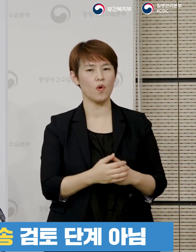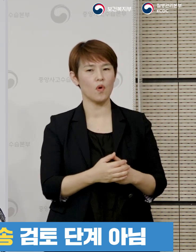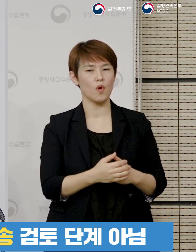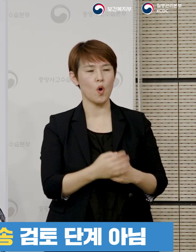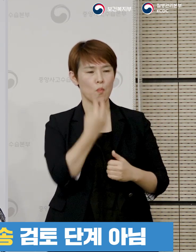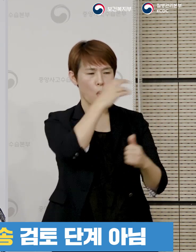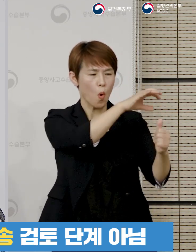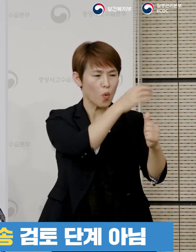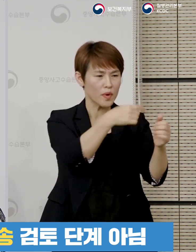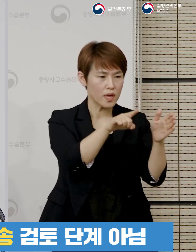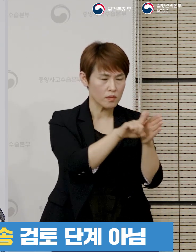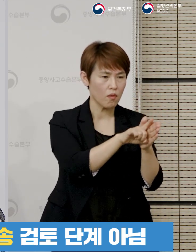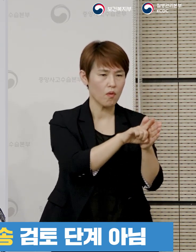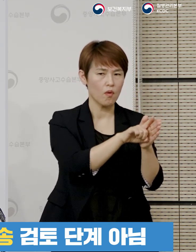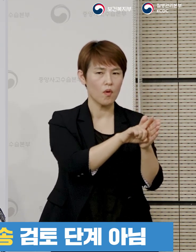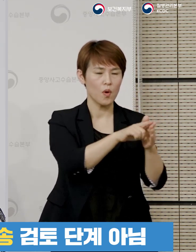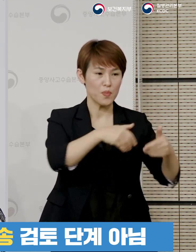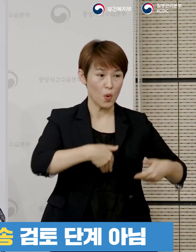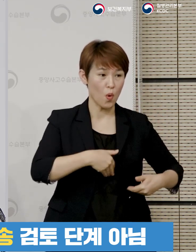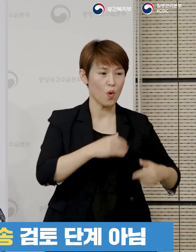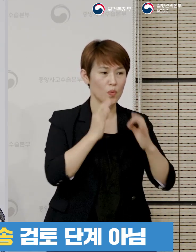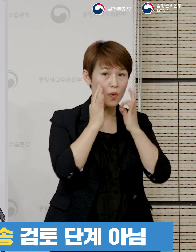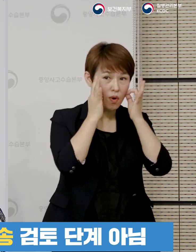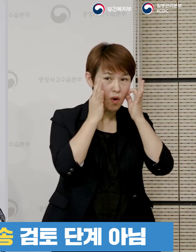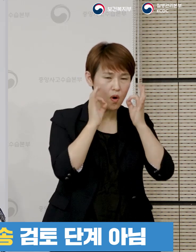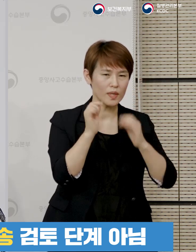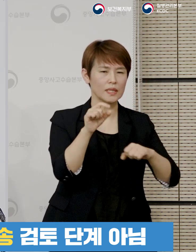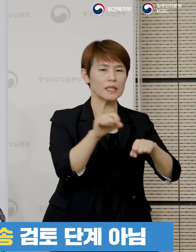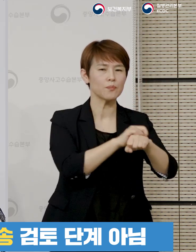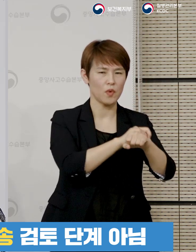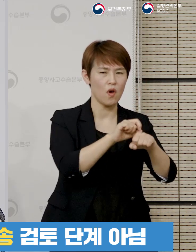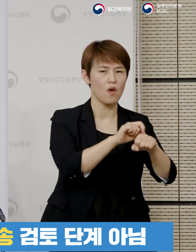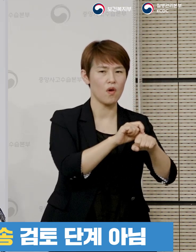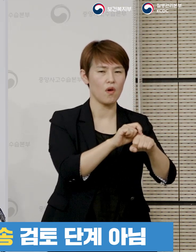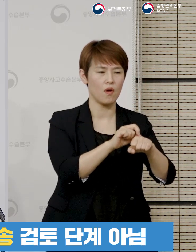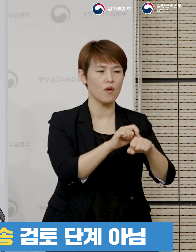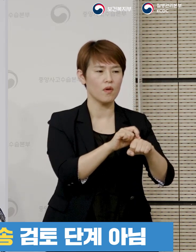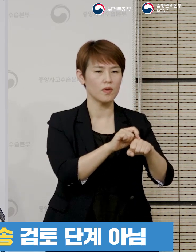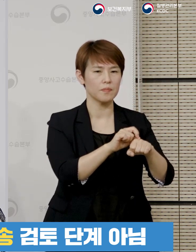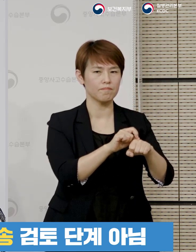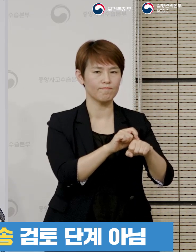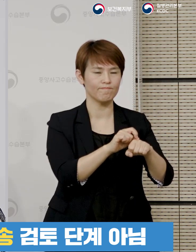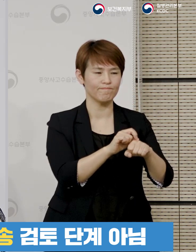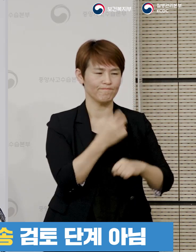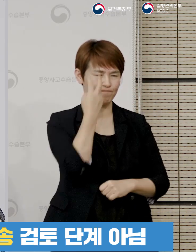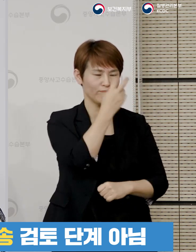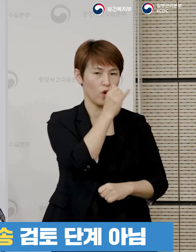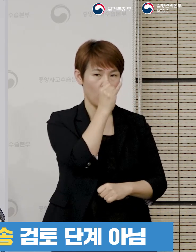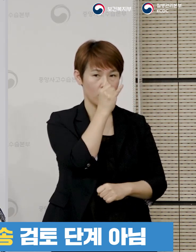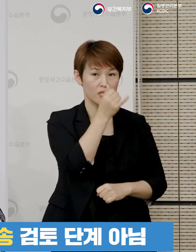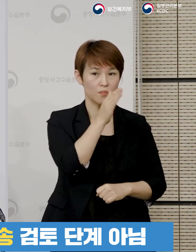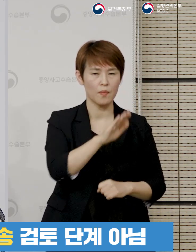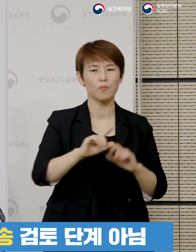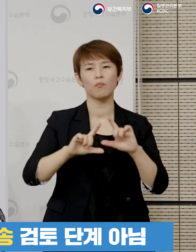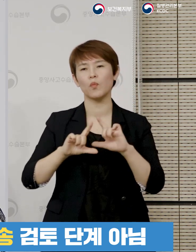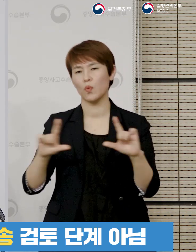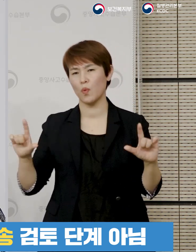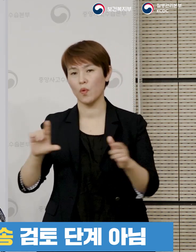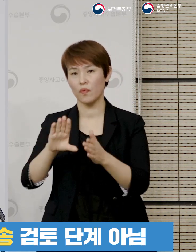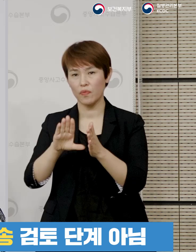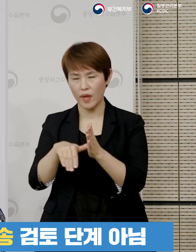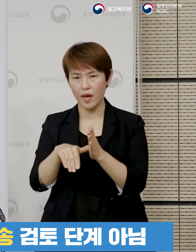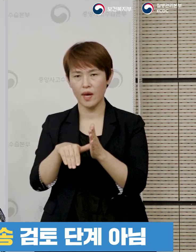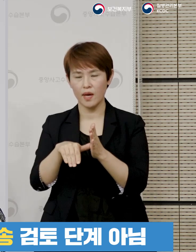차원의 노력이 필요하다라고 판단되었기 때문에 이번에는 특단의 조치로서 시행이 되었습니다만